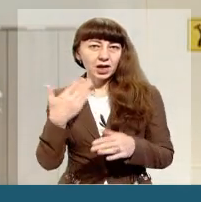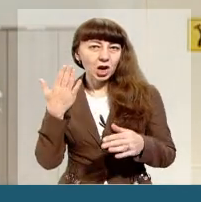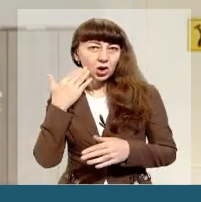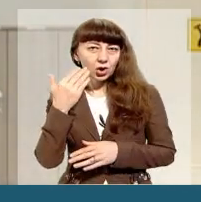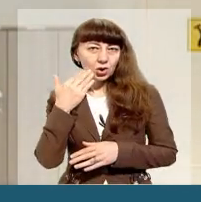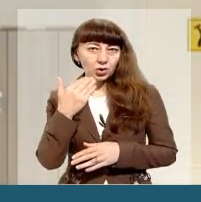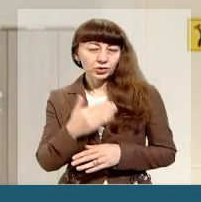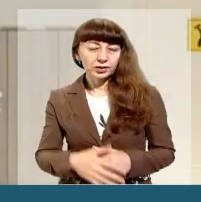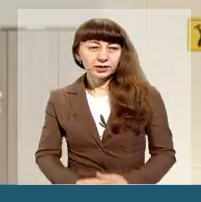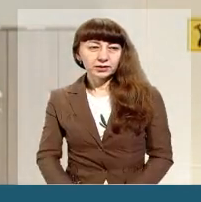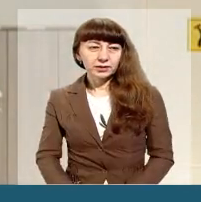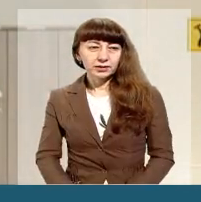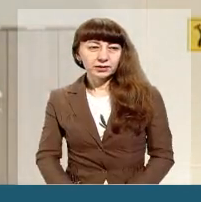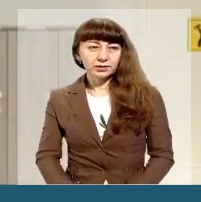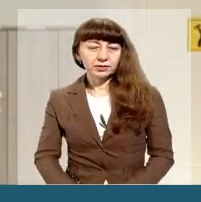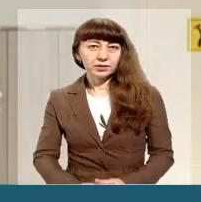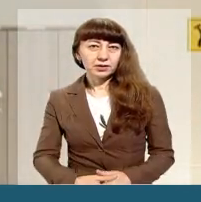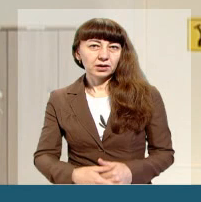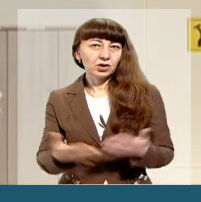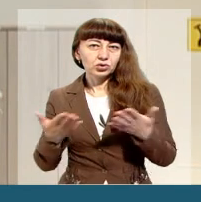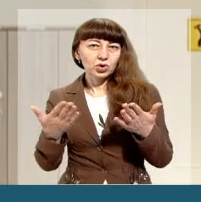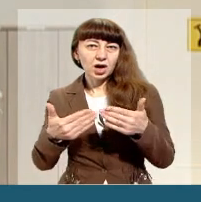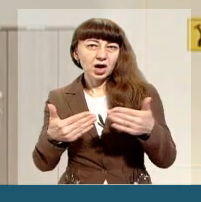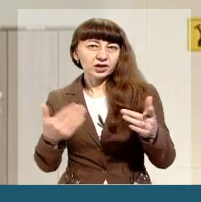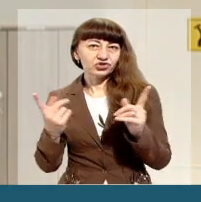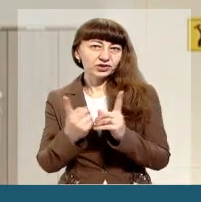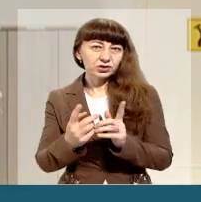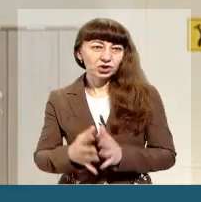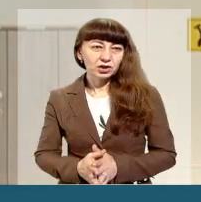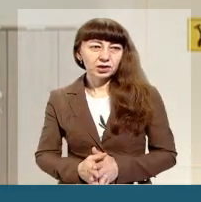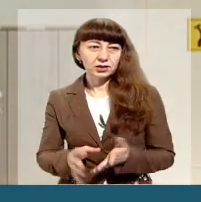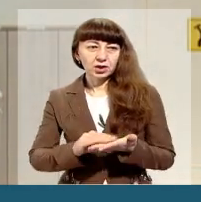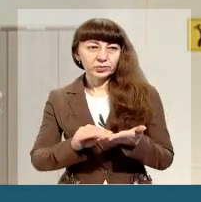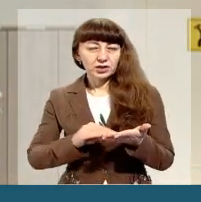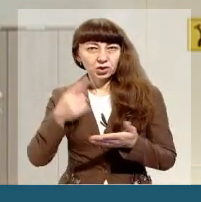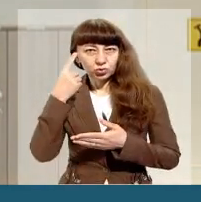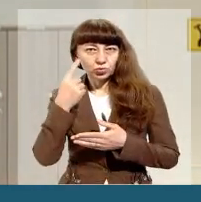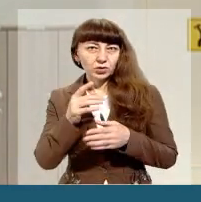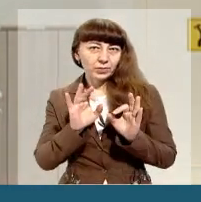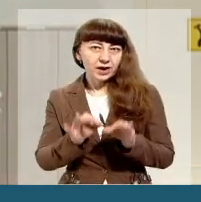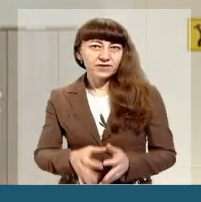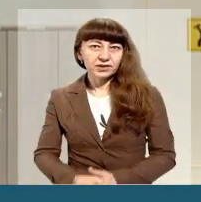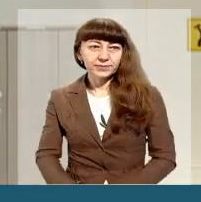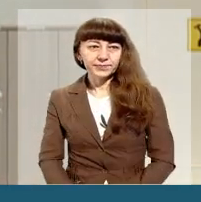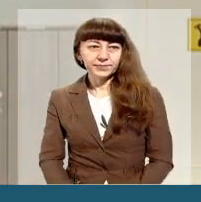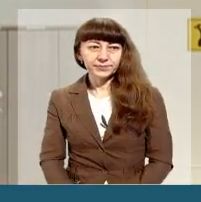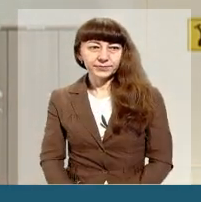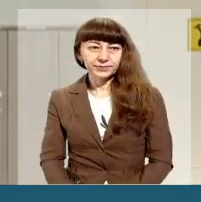все те, с которыми я раньше сталкивался, поэтому написал, я думаю,